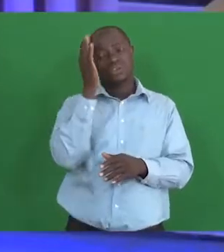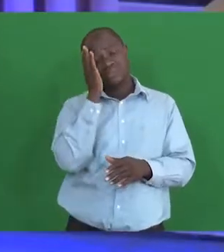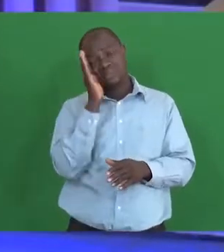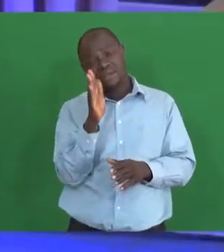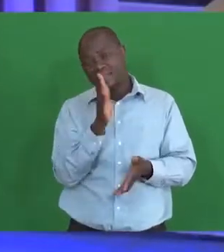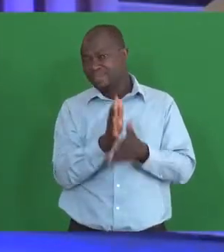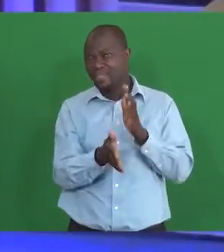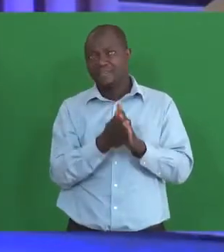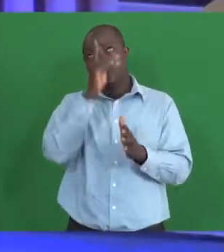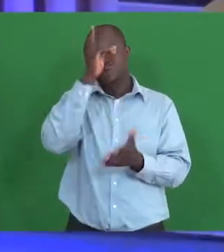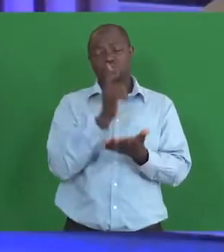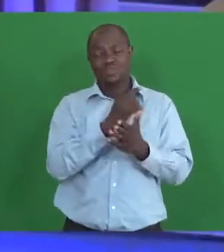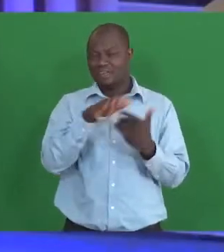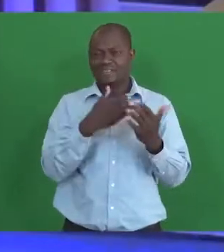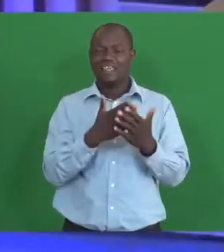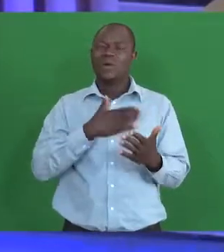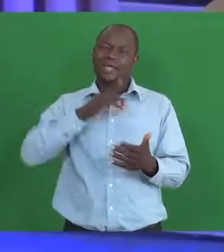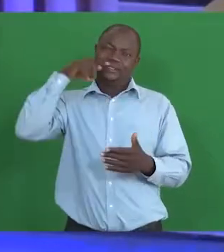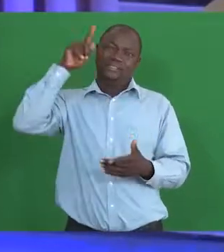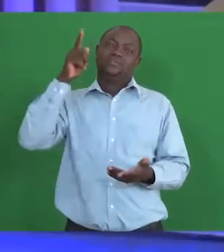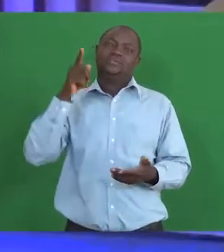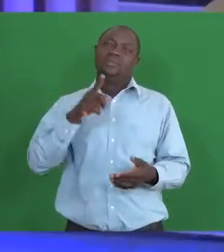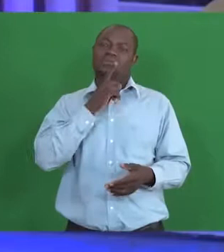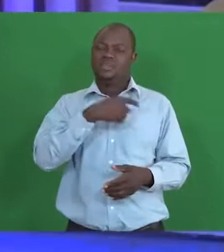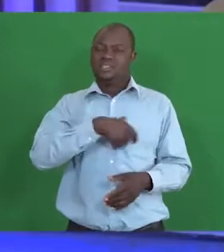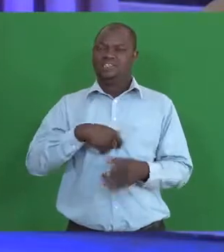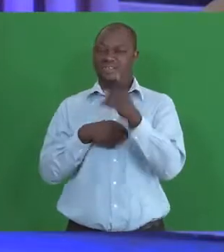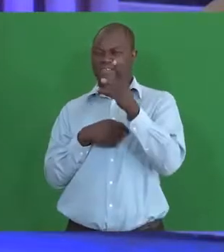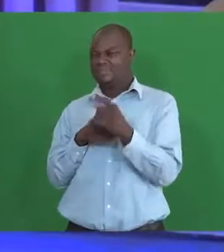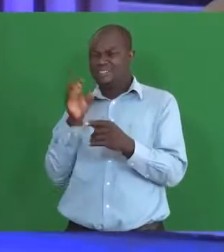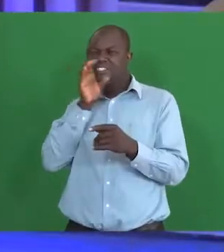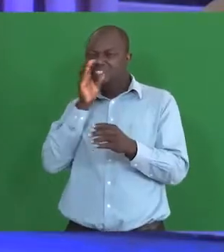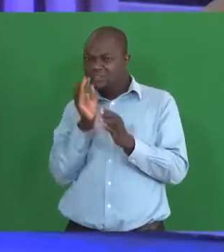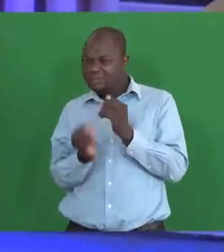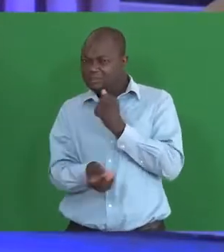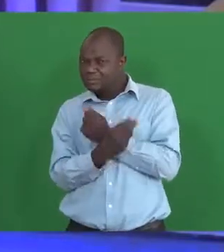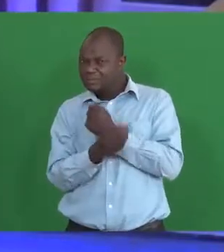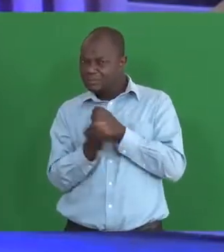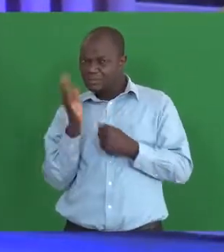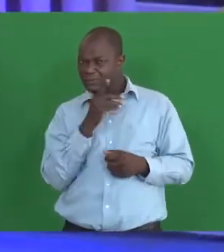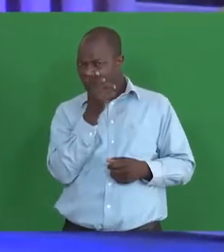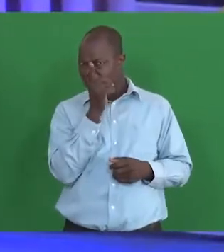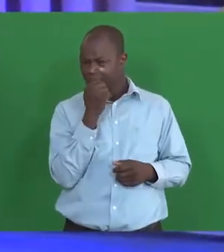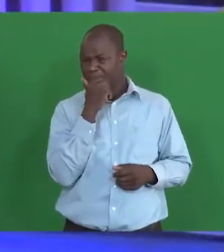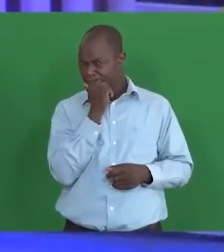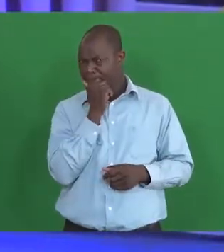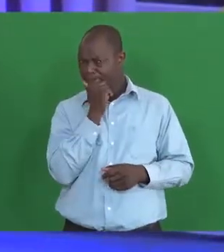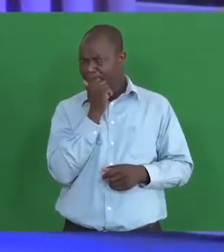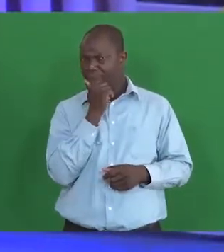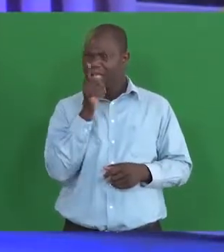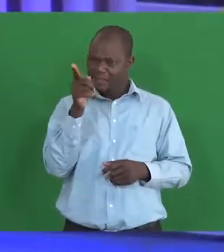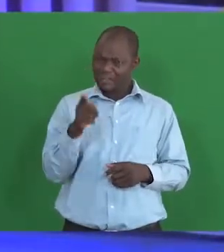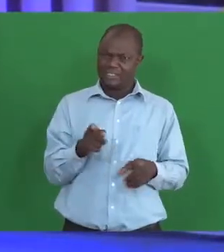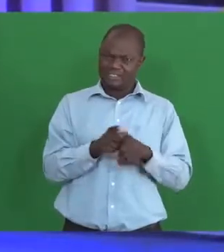vanoita zvavanoda. Saka unozva munhu achiti ava mambo vakapinda nekuseri apa, havana kunyatsopinda zvakanaka.